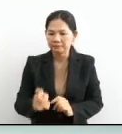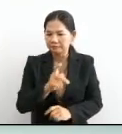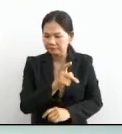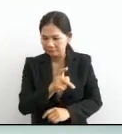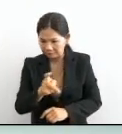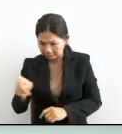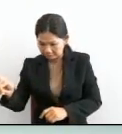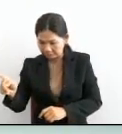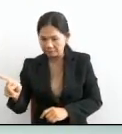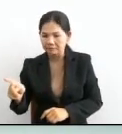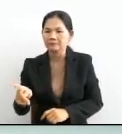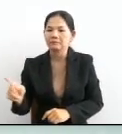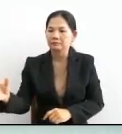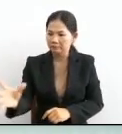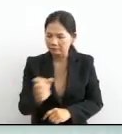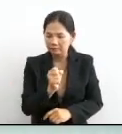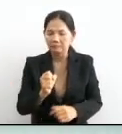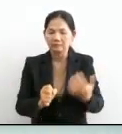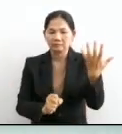ម